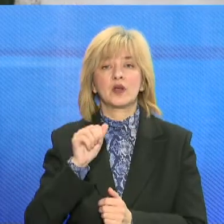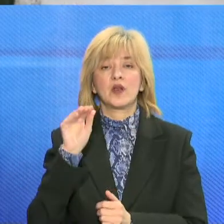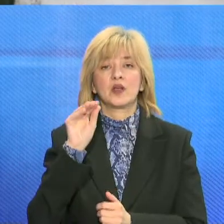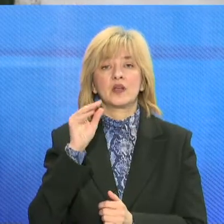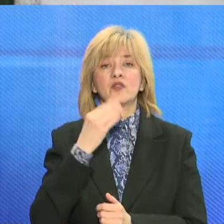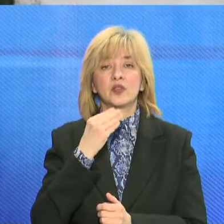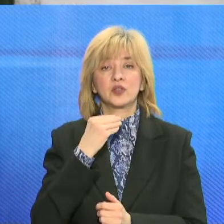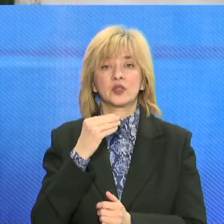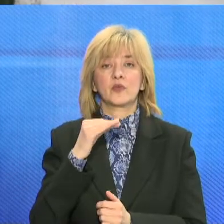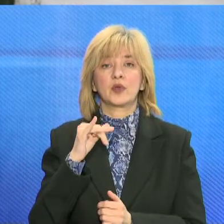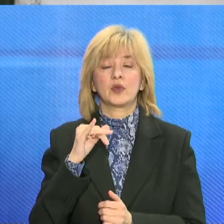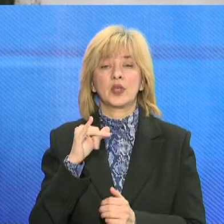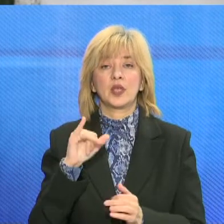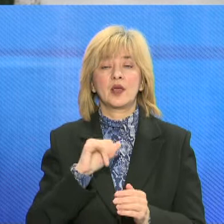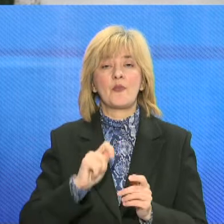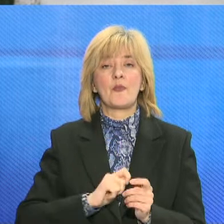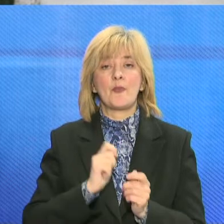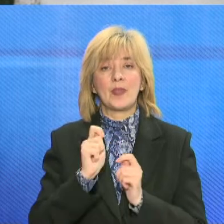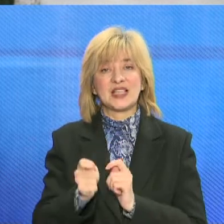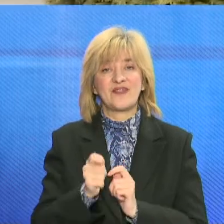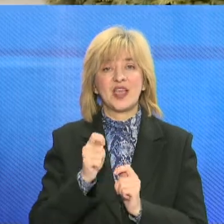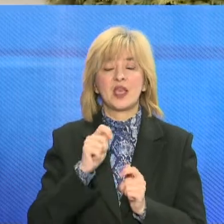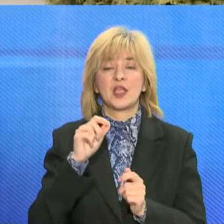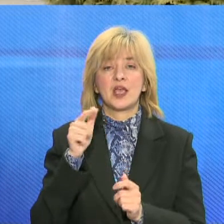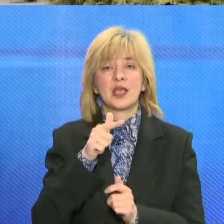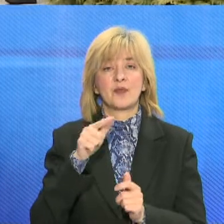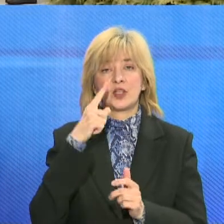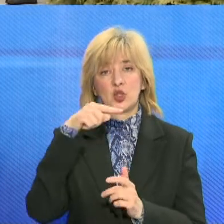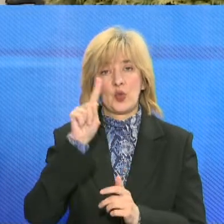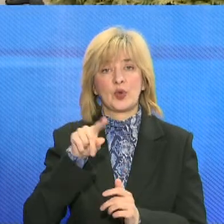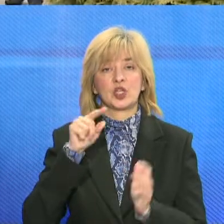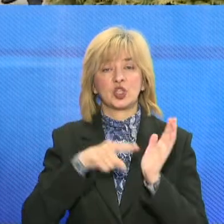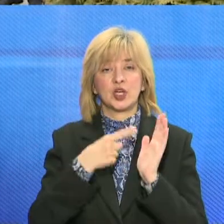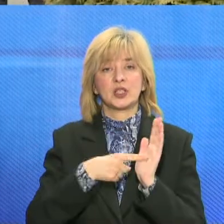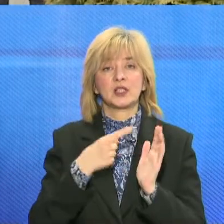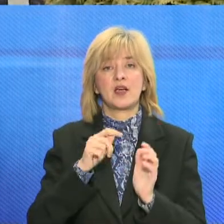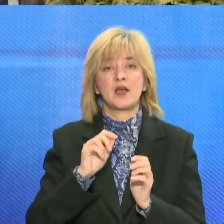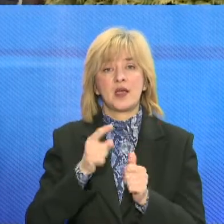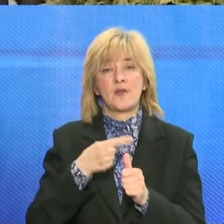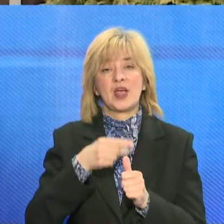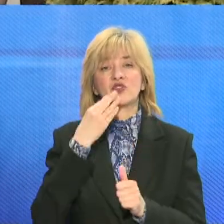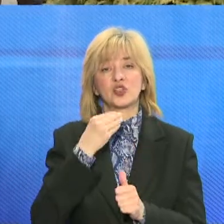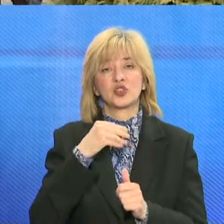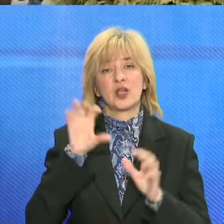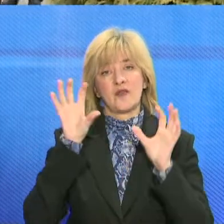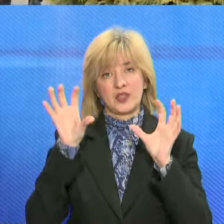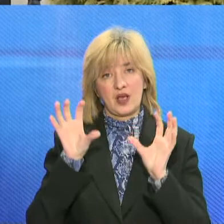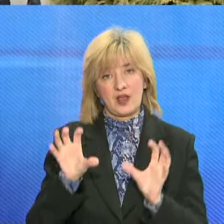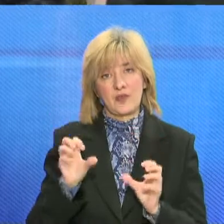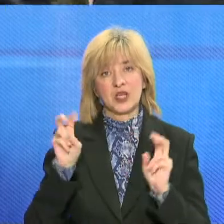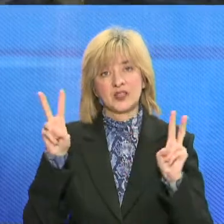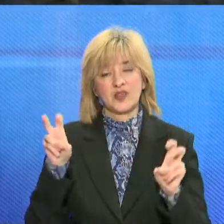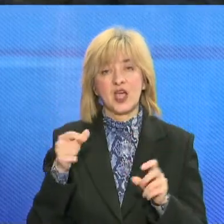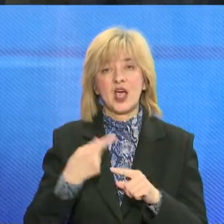революционера. Тому присвоение Гродинской гимназии номер 6 имя Дзержинского з'являється закономерным и символичным. Больше того, это